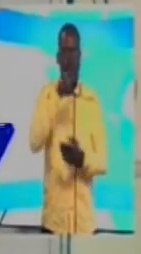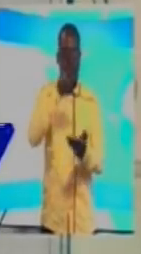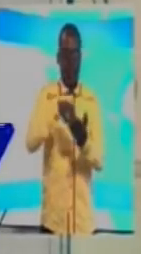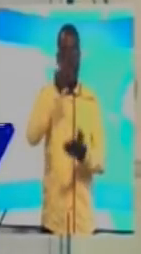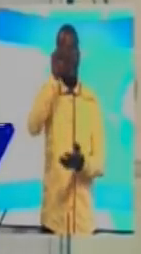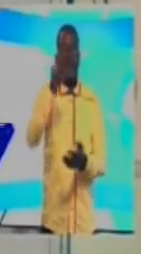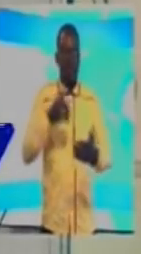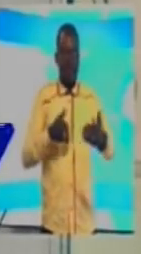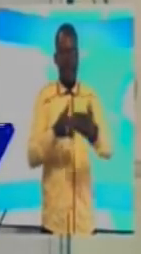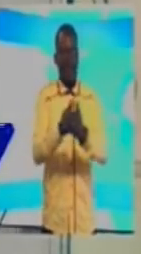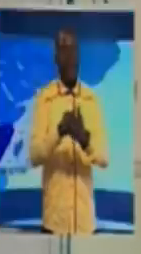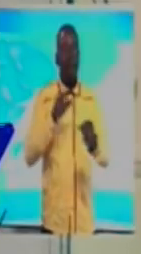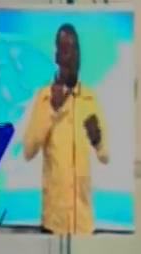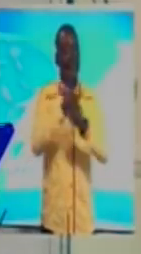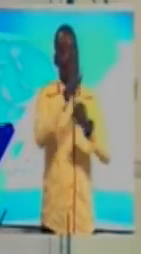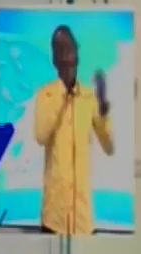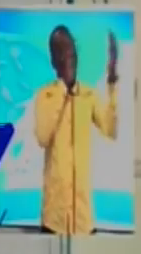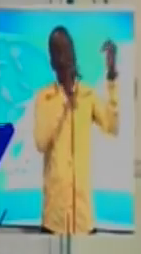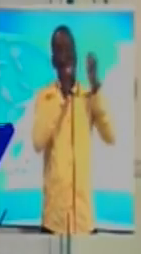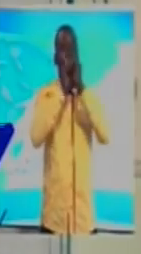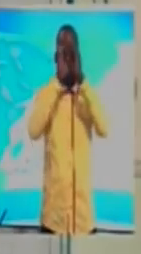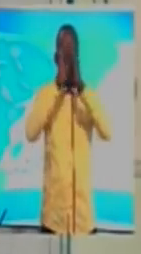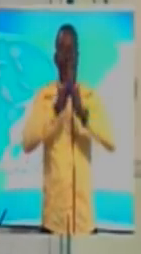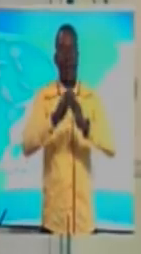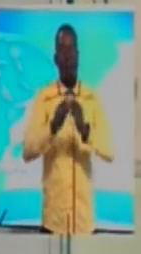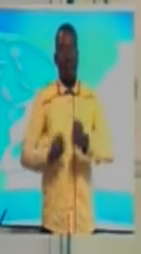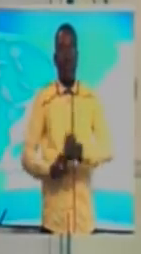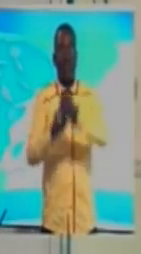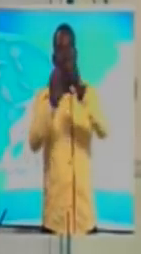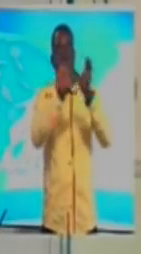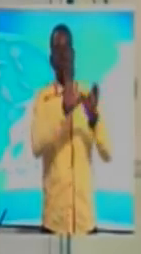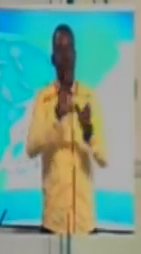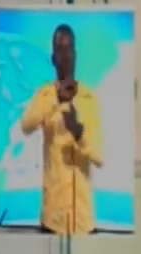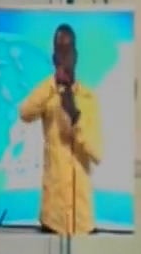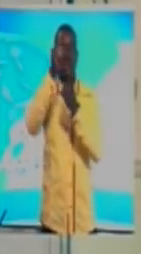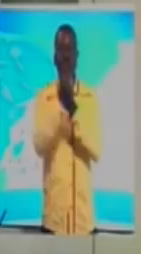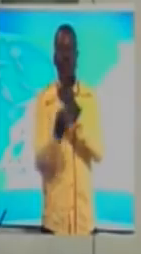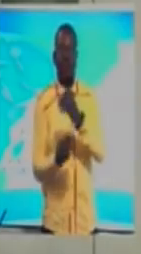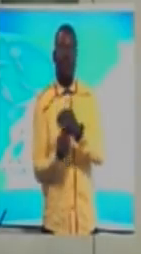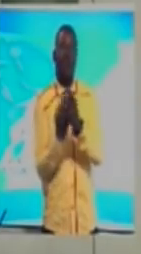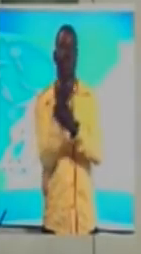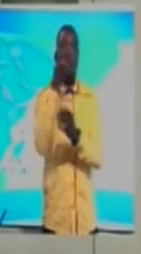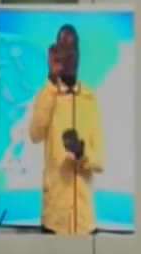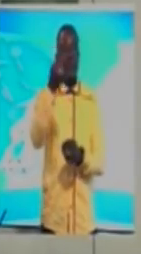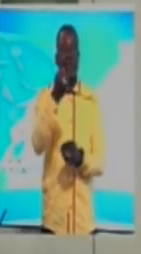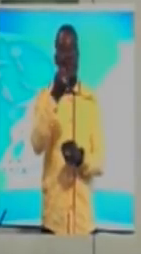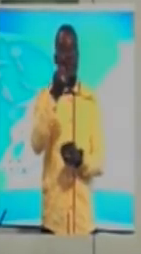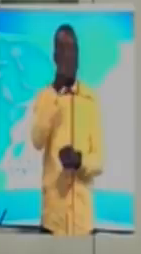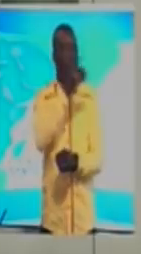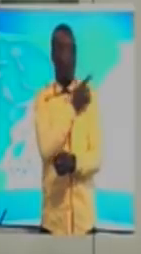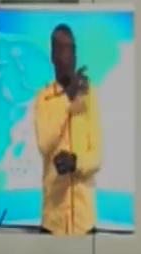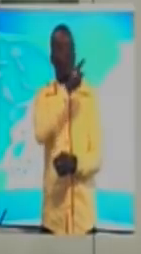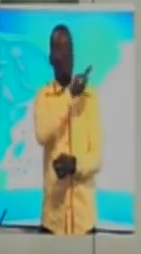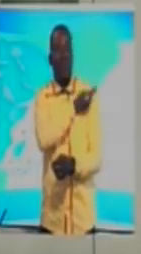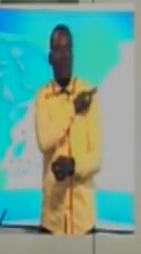qui arrive avec plein d'espoir, paix, santé, sécurité, cohésion sociale et prospérité. Pour Zoën Mango, Dieudonné